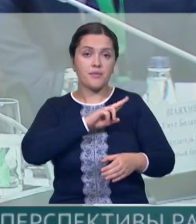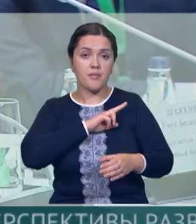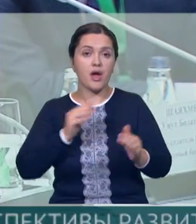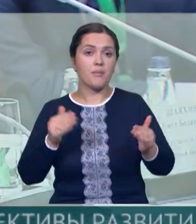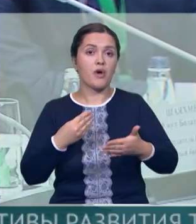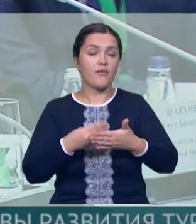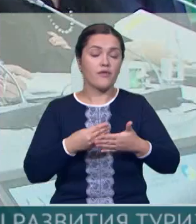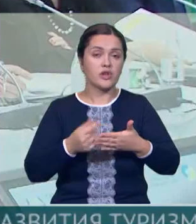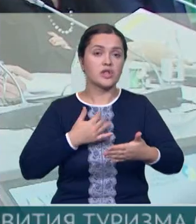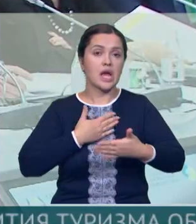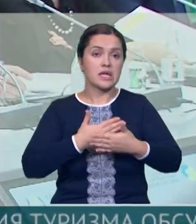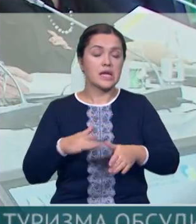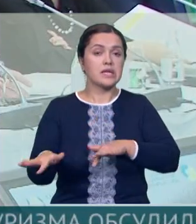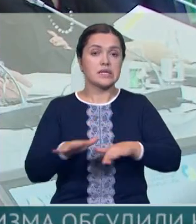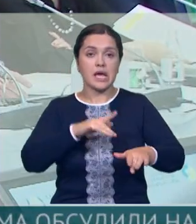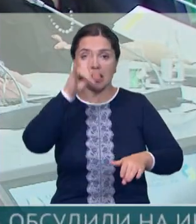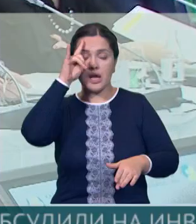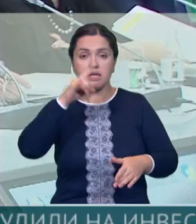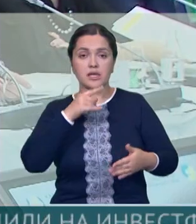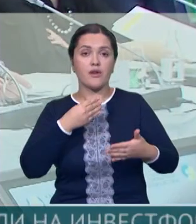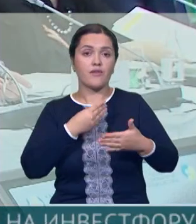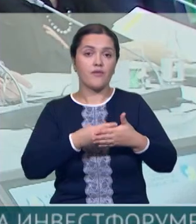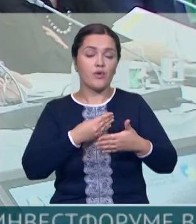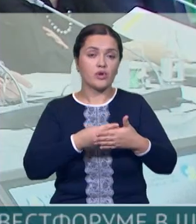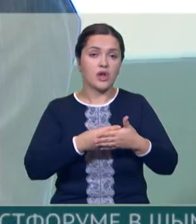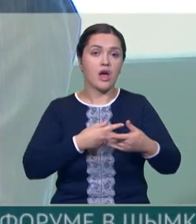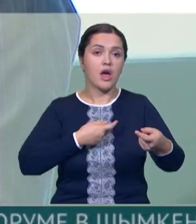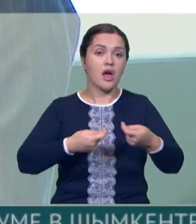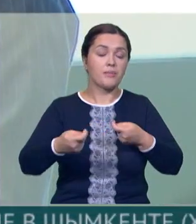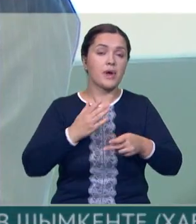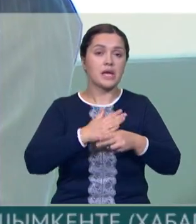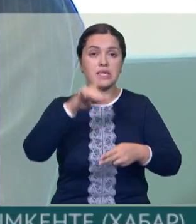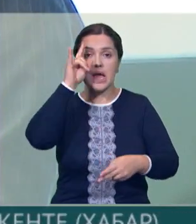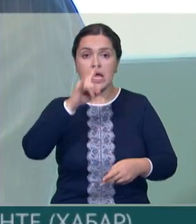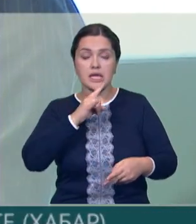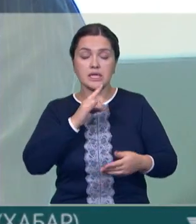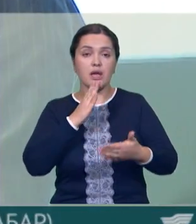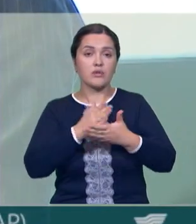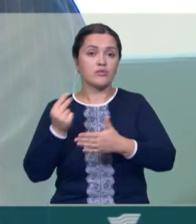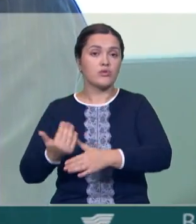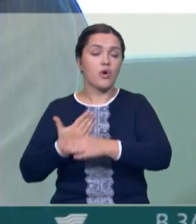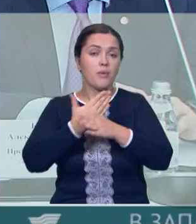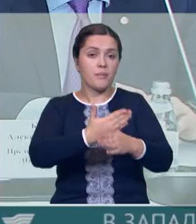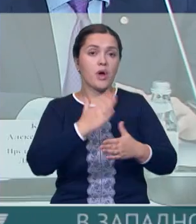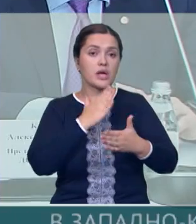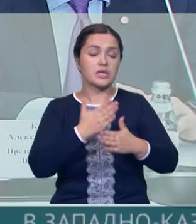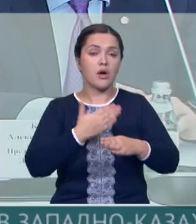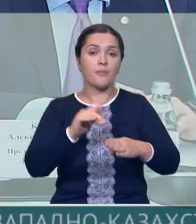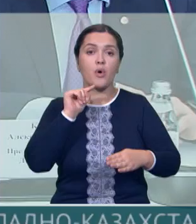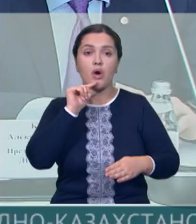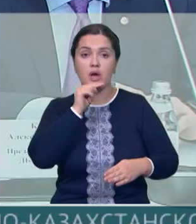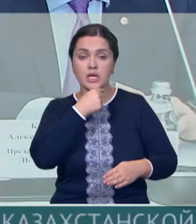микрофинансовые, активизировалась деятельность казахстанской фондовой биржи. Государство продолжает субсидировать некоторые отрасли экономики, в то же